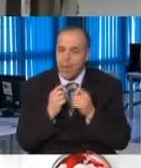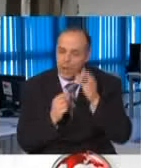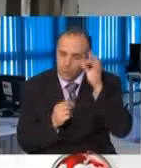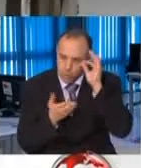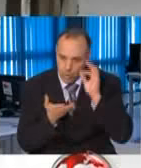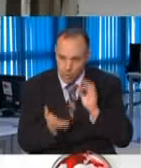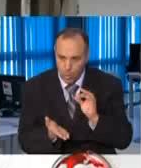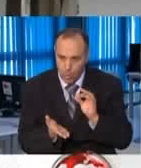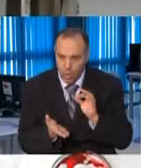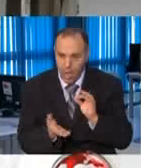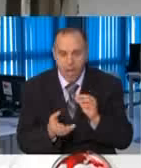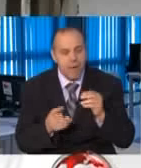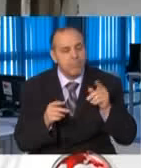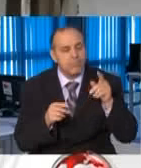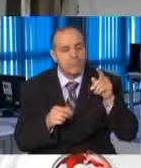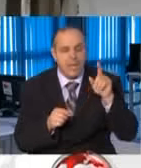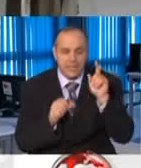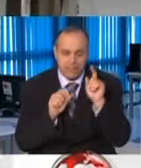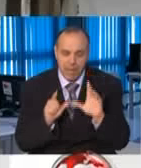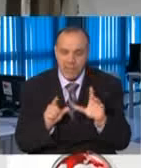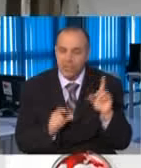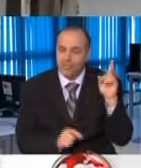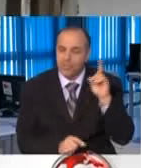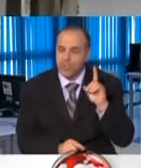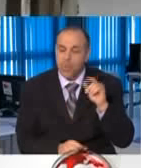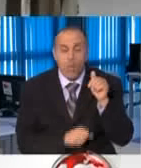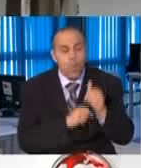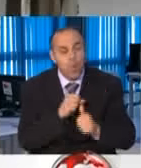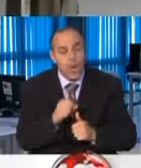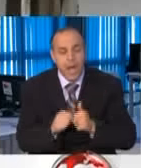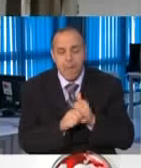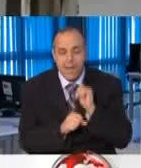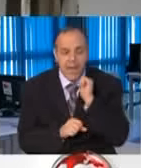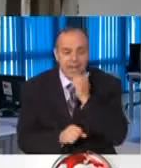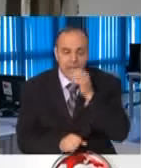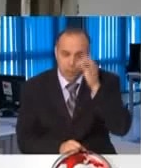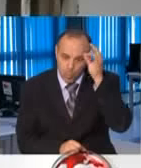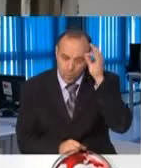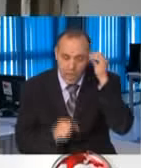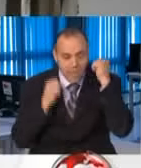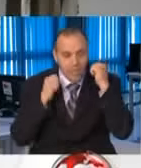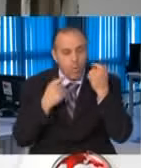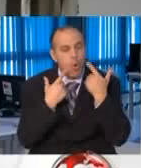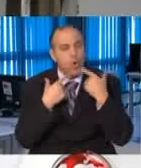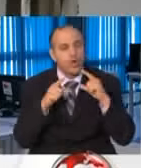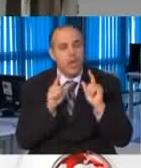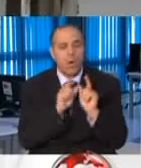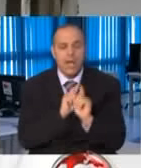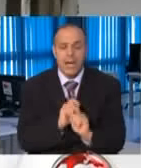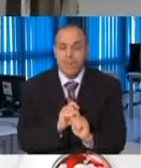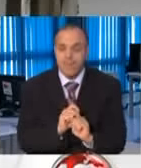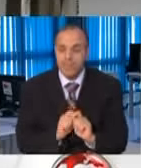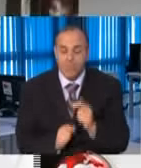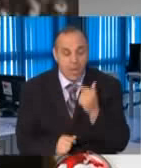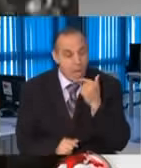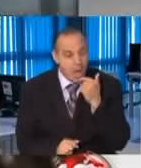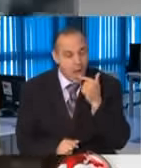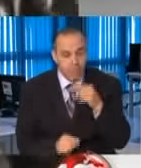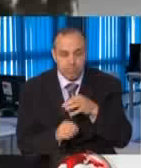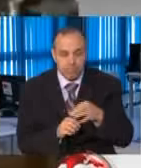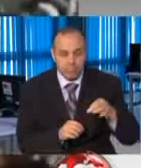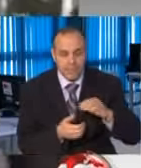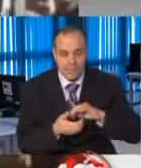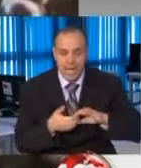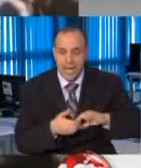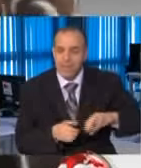الوطني إلى اعتماد يوم 17 من ديسمبر من كل سنة عيدا وطنيا لثورة الحرية والكرامة. وذكرت فروع